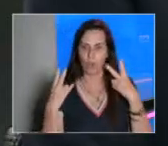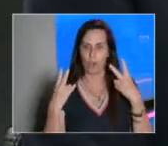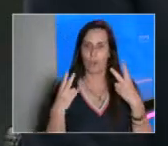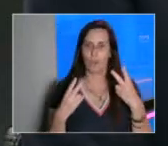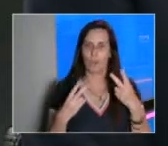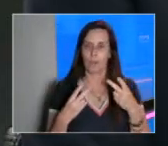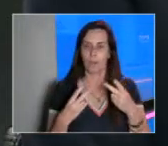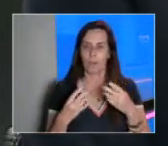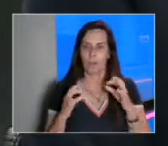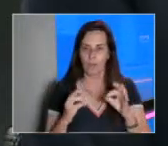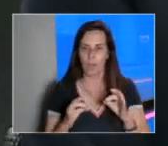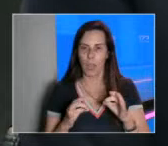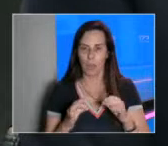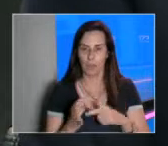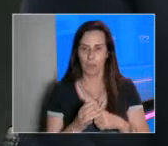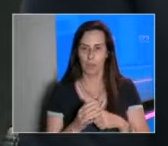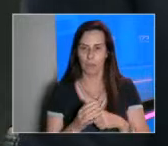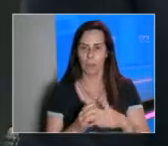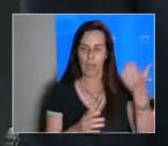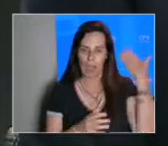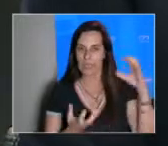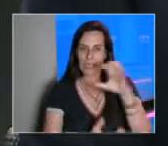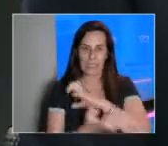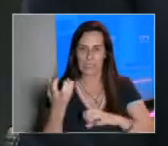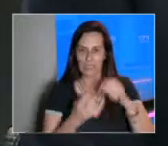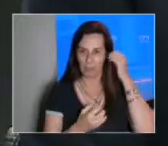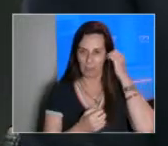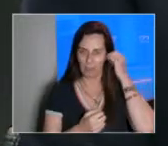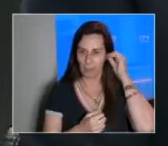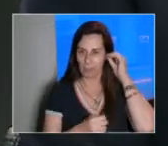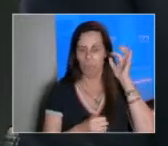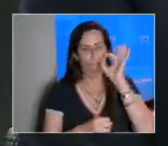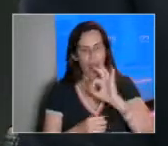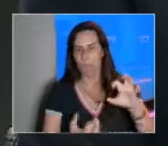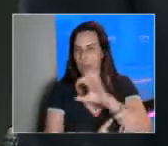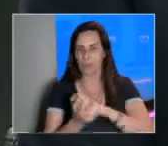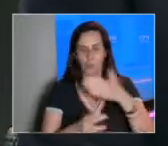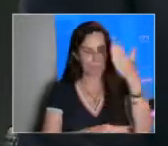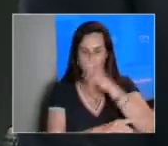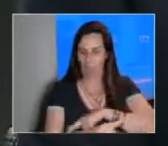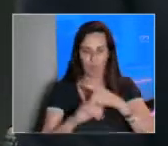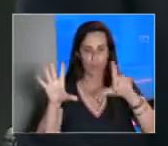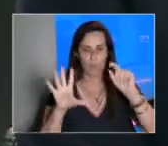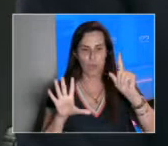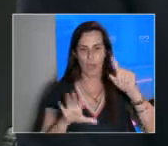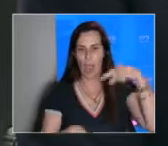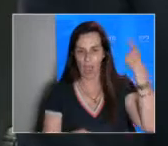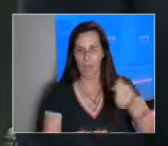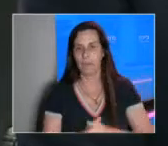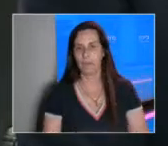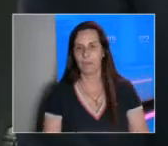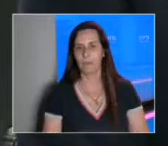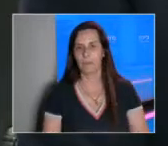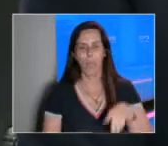פרשה שהסירה את המדינה אז בימיה הראשונים ומסירה אותנו עד היום, 70 שנה לאחר